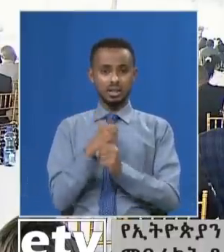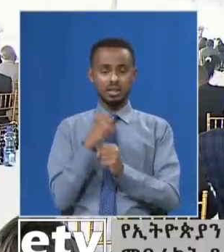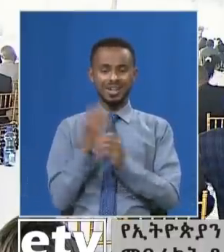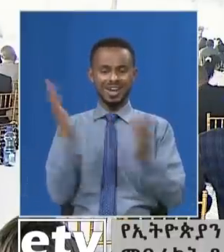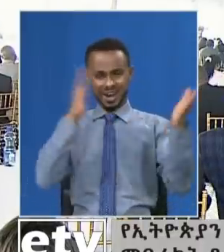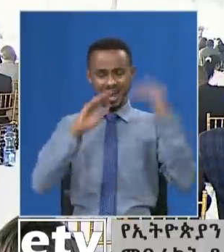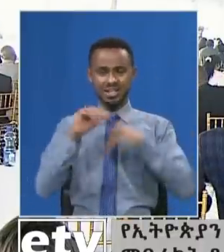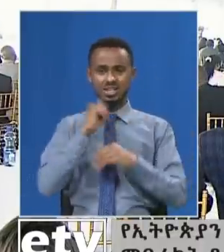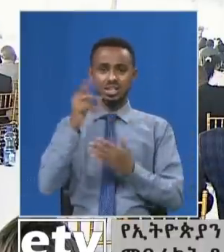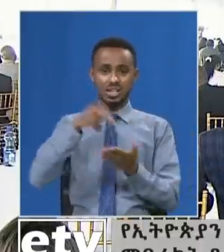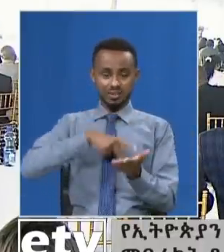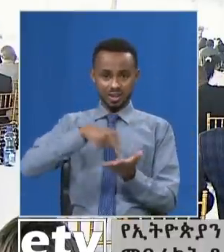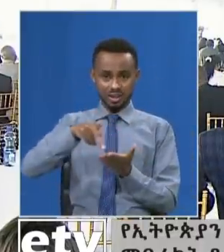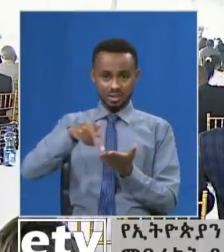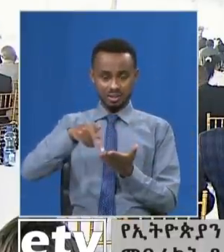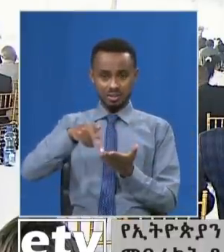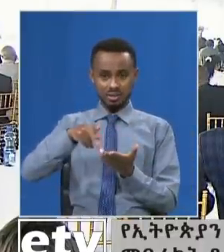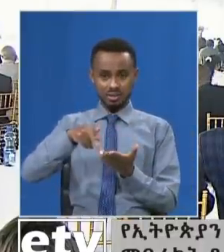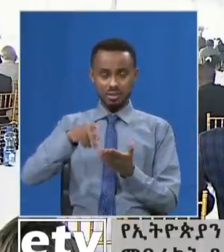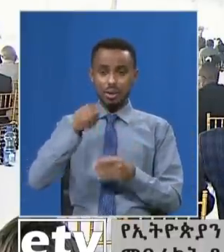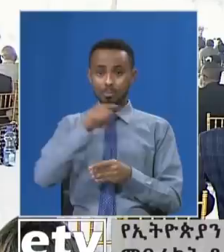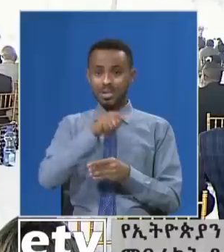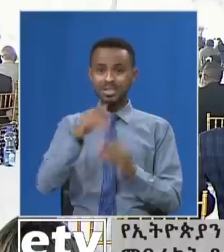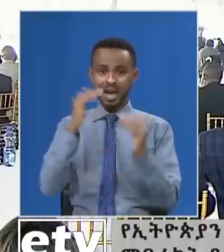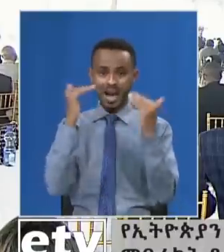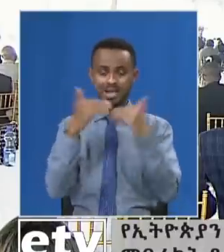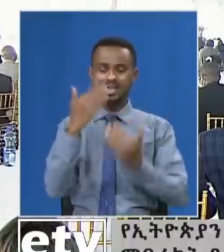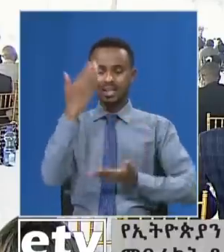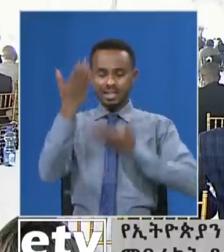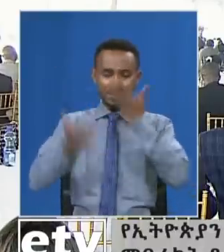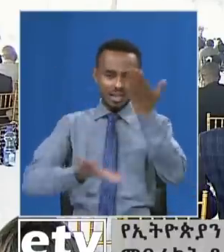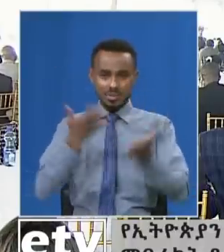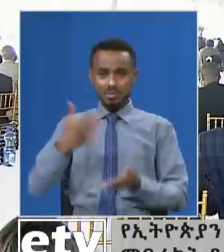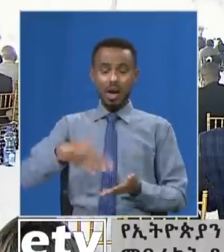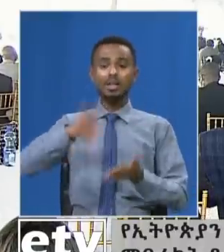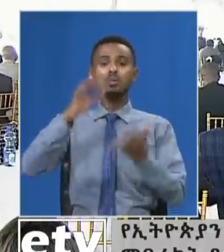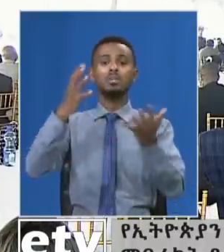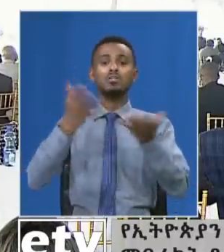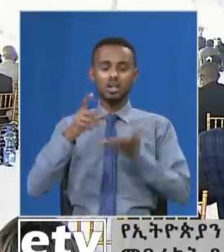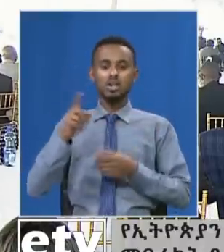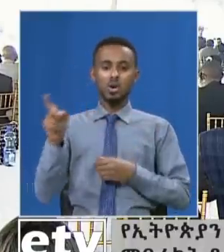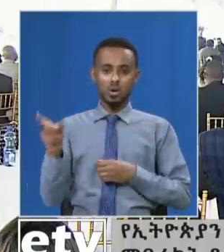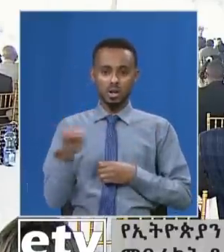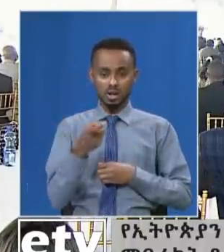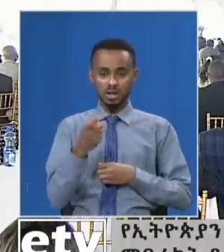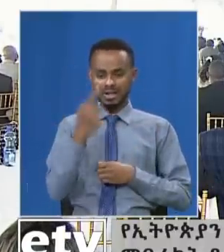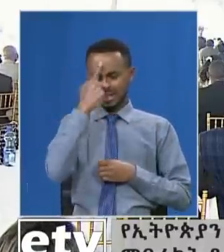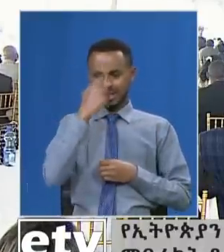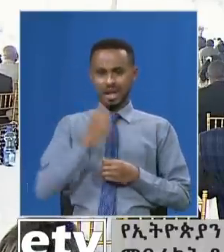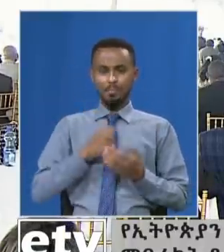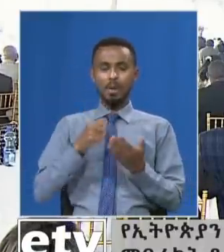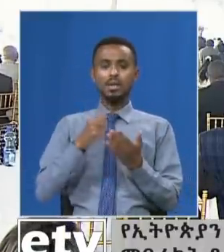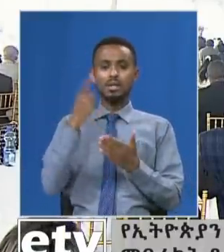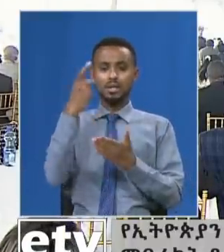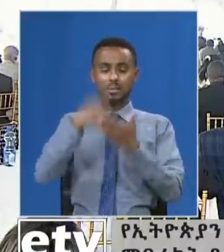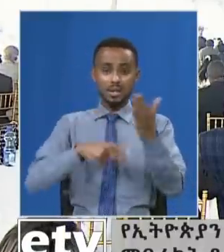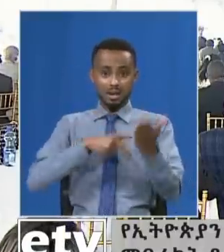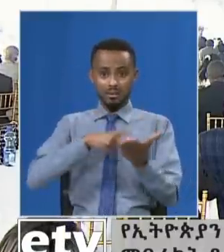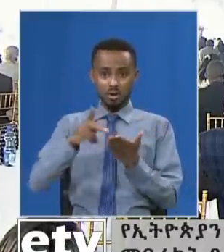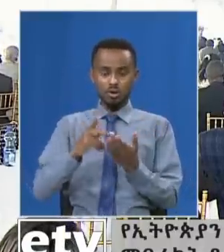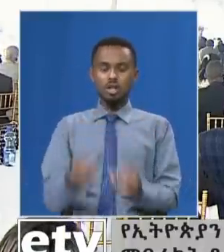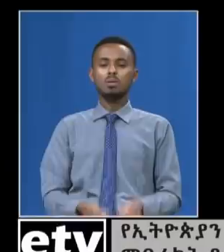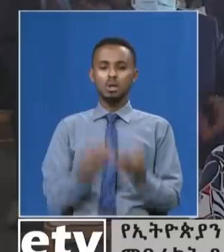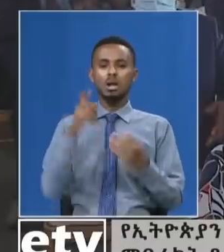ካለ ችግር ከፍለን በዚያልክ ሰርቪስ ማግኘት የምንፈልግ ከሆነ ታማኝ ግብር ከፋዮች